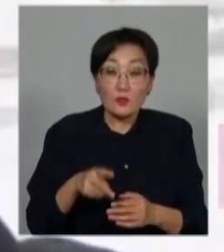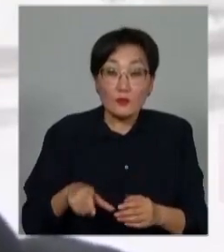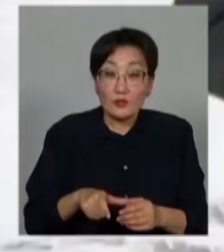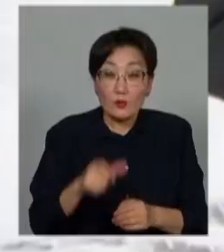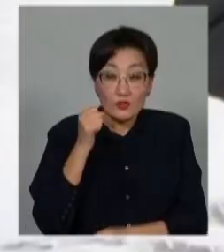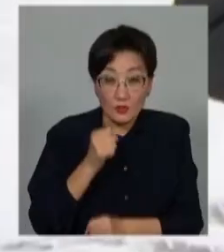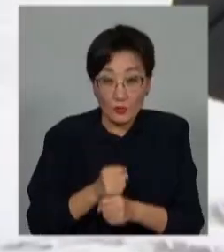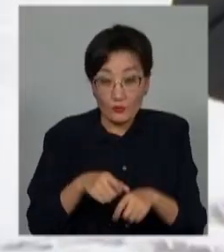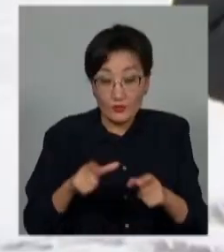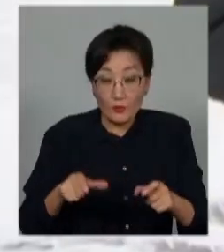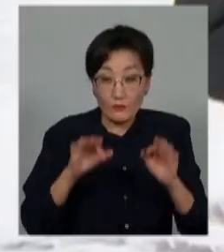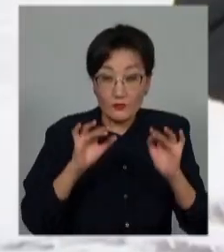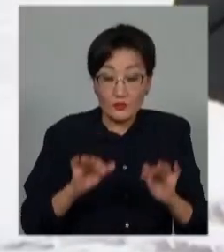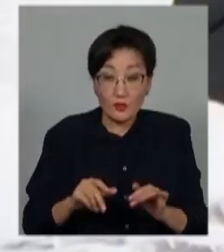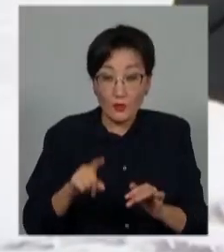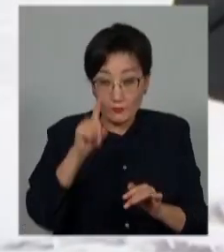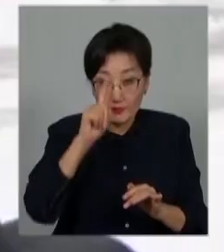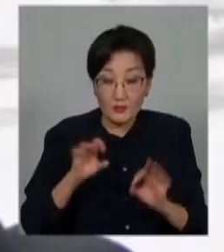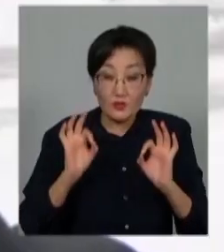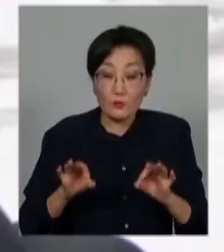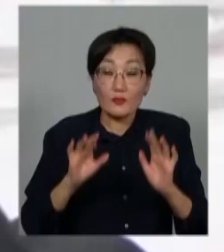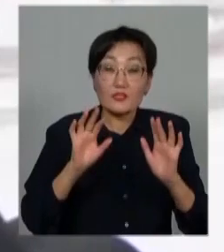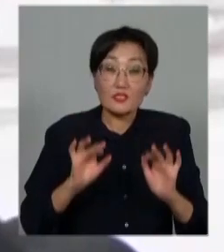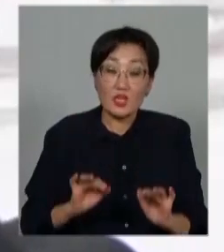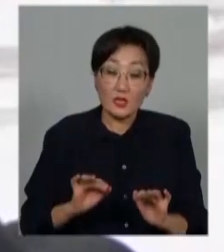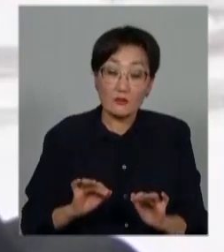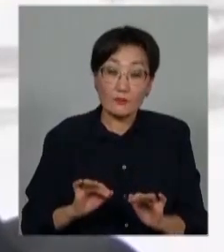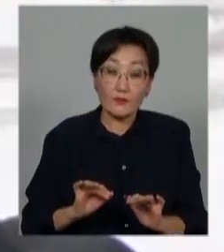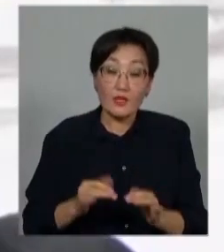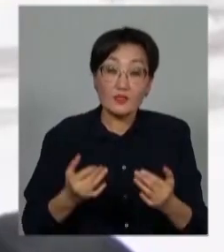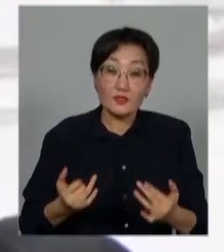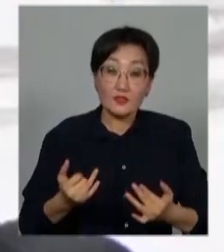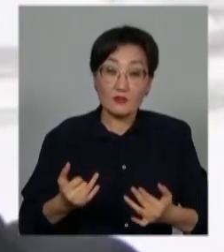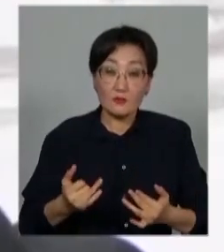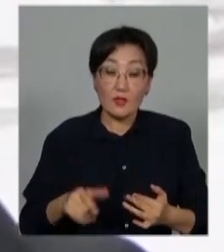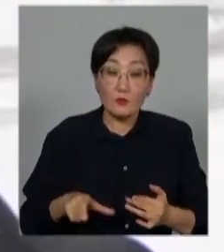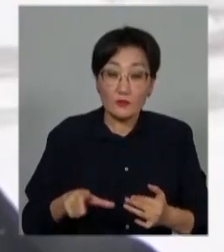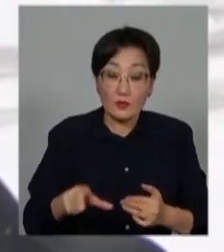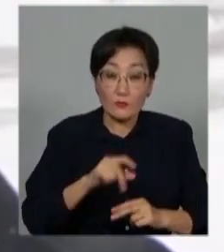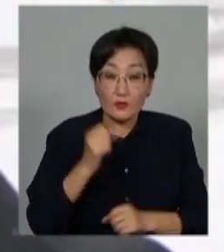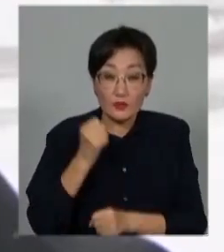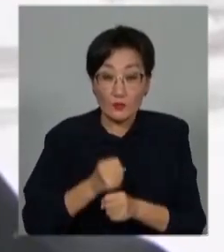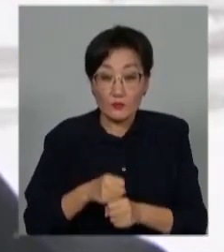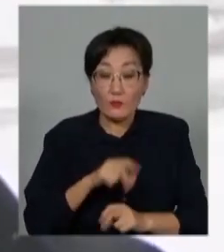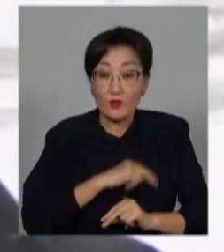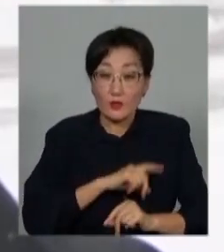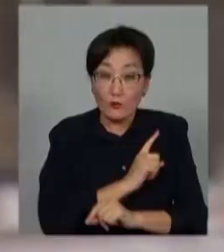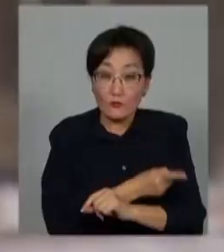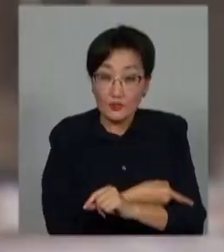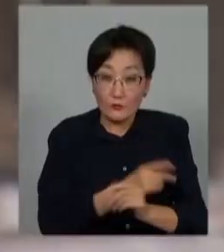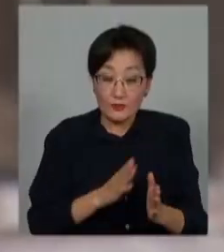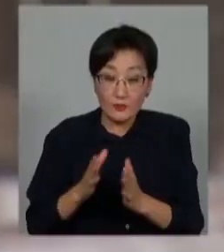дорожных рабочих. Выпала месячная норма снега. Сейчас дорожные рабочие у нас работают в усиленном